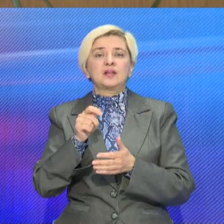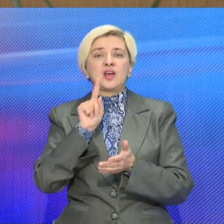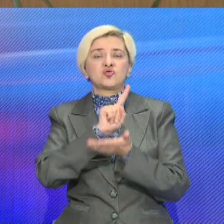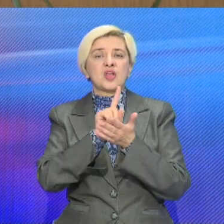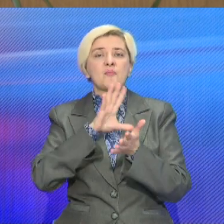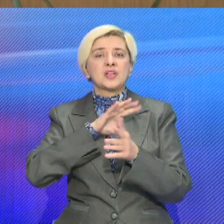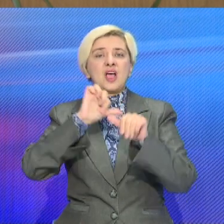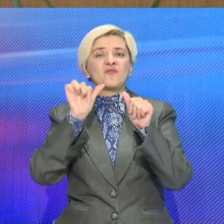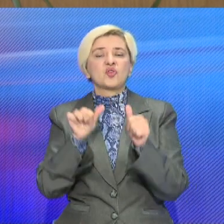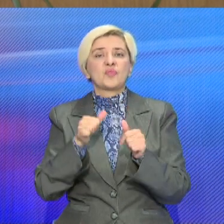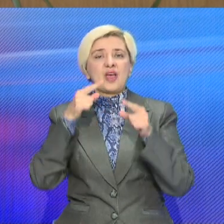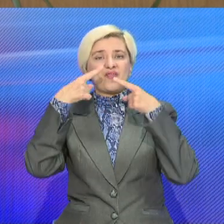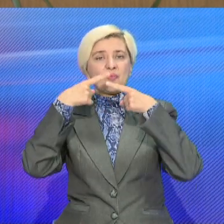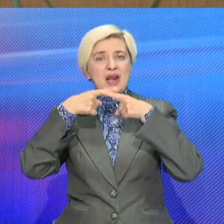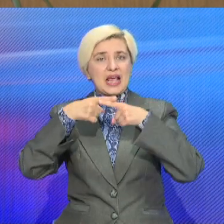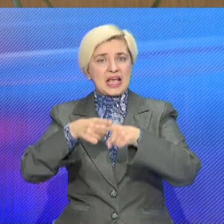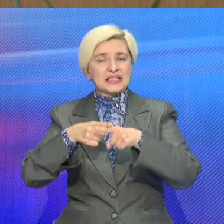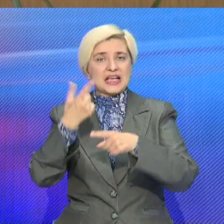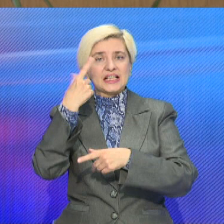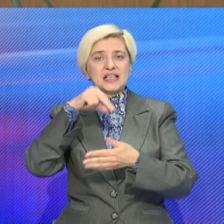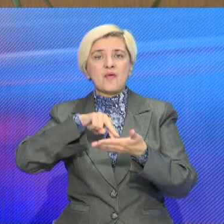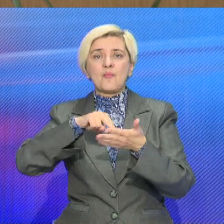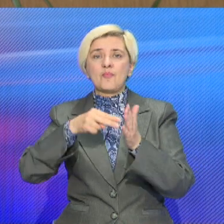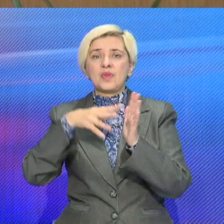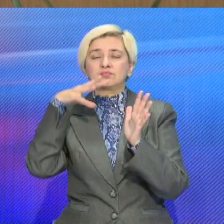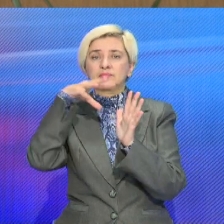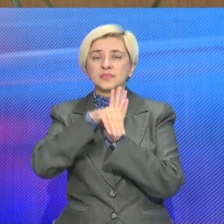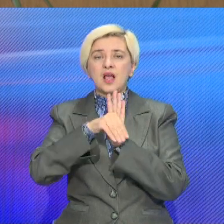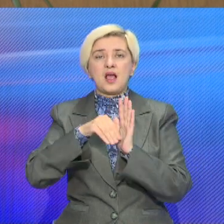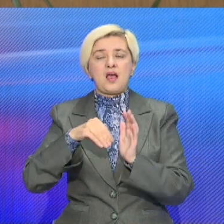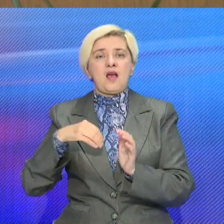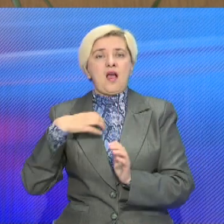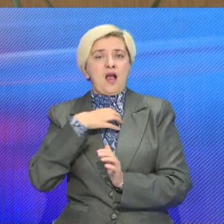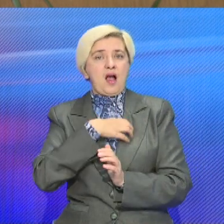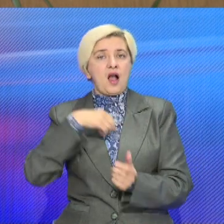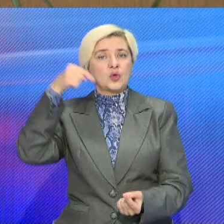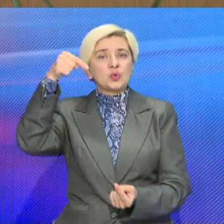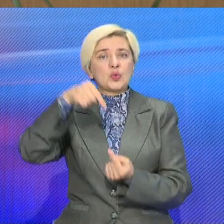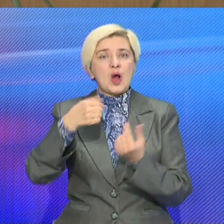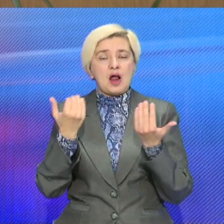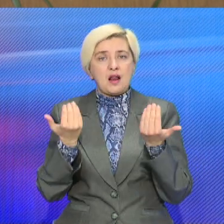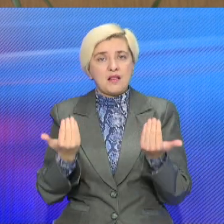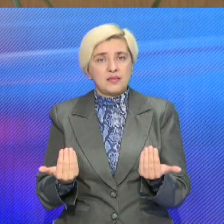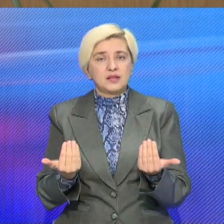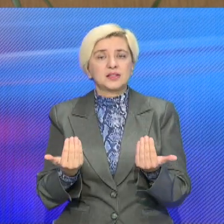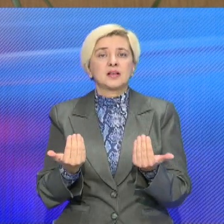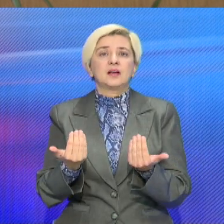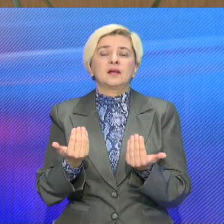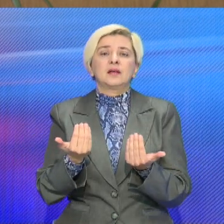проекта, где предусматривается актуальность и описывается актуальность данной проектной